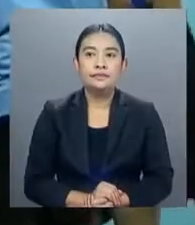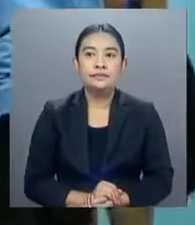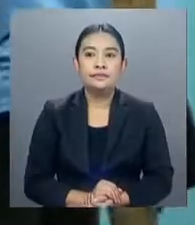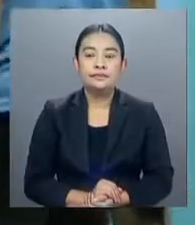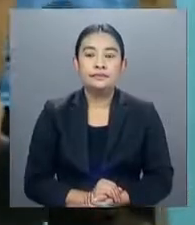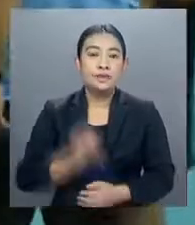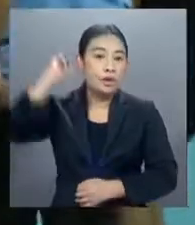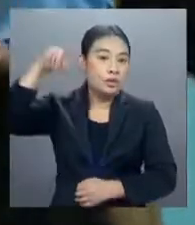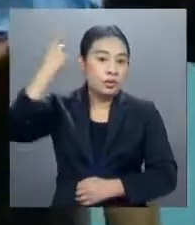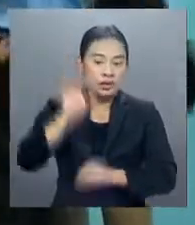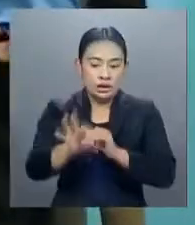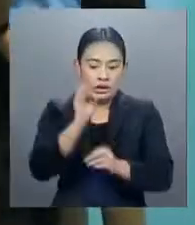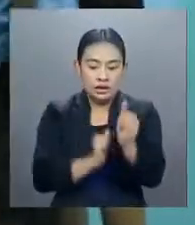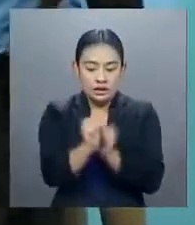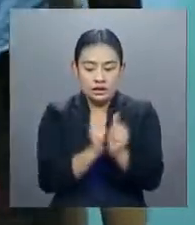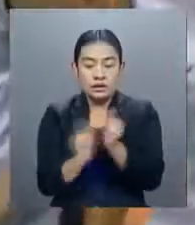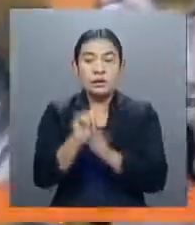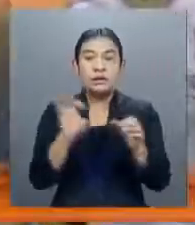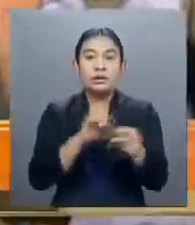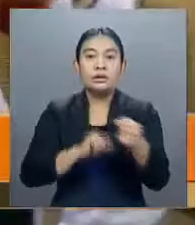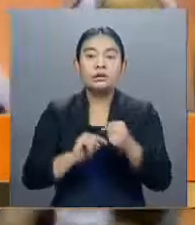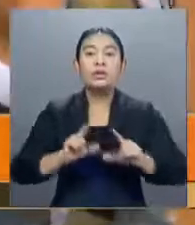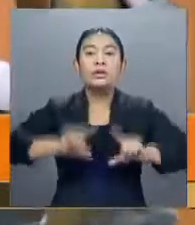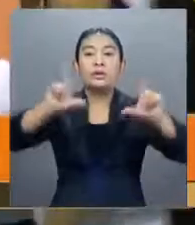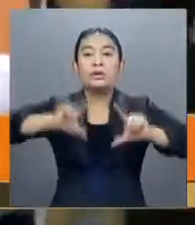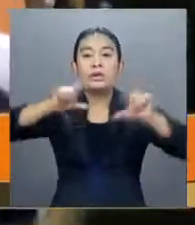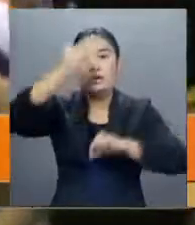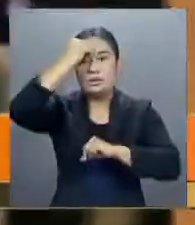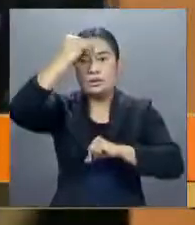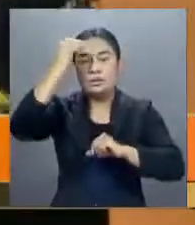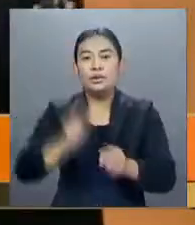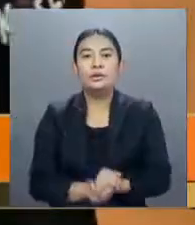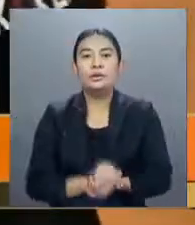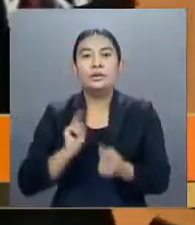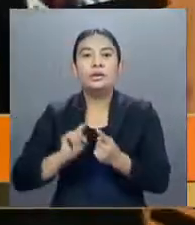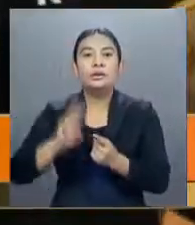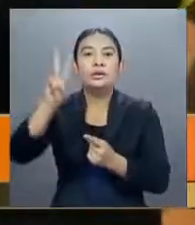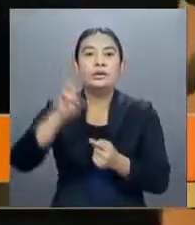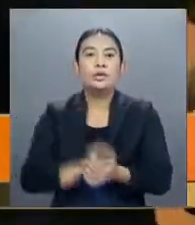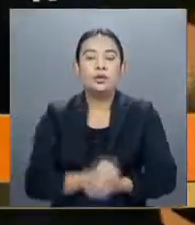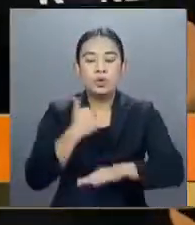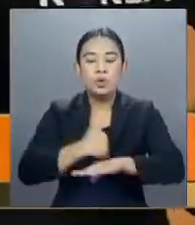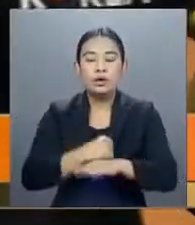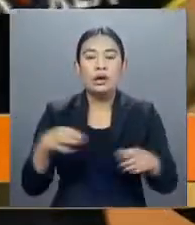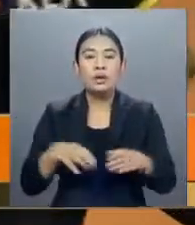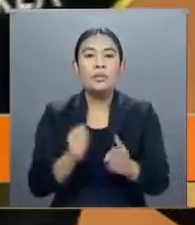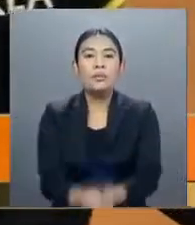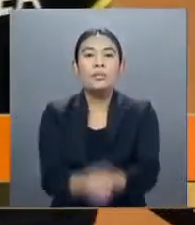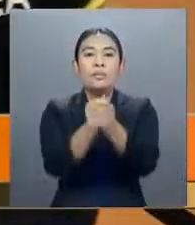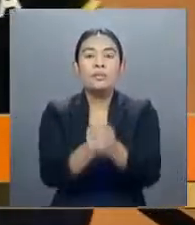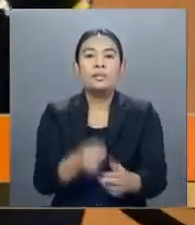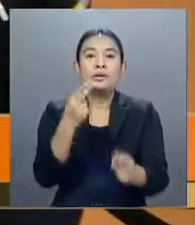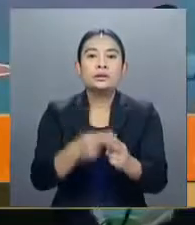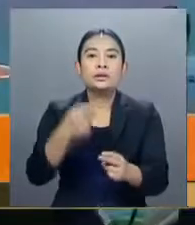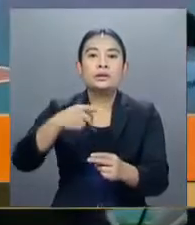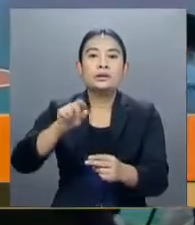วอลเลย์บอลหญิงรอบคัดเลือกโอลิมปิกเกมส์ที่กรุงโตเกียวประเทศญี่ปุ่นเกมที่6โค้ชออสเกียรติพงษ์รัชตาเกรียงไกรส่งปลื้มจิตถิ่นขาวออ